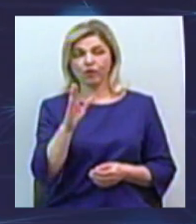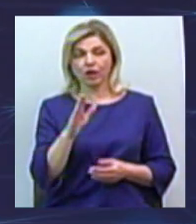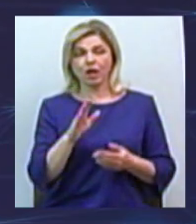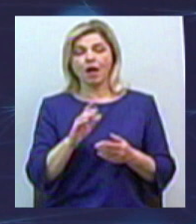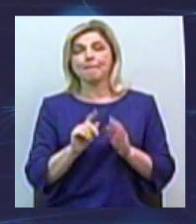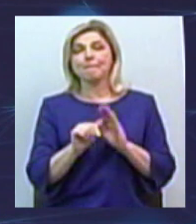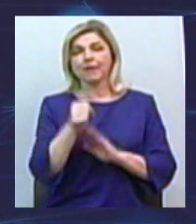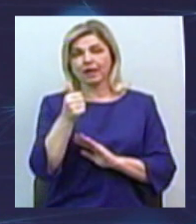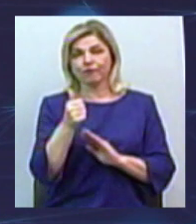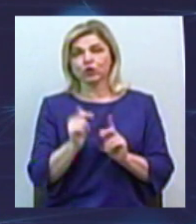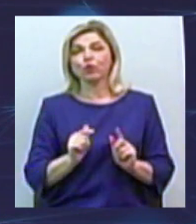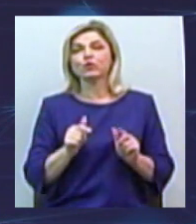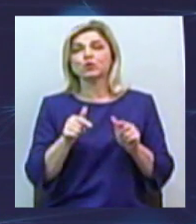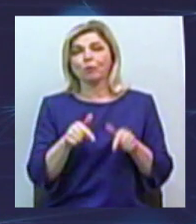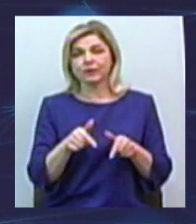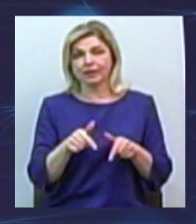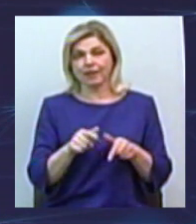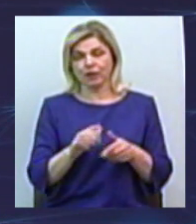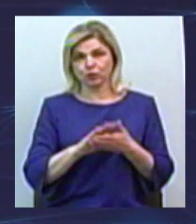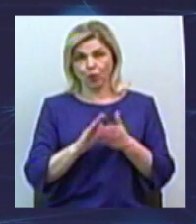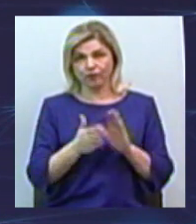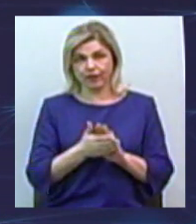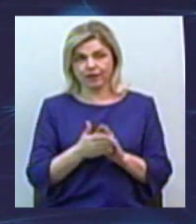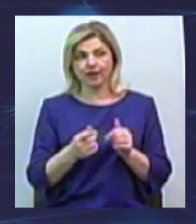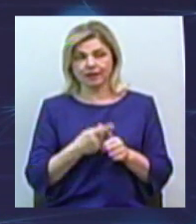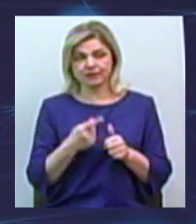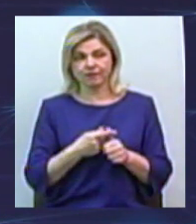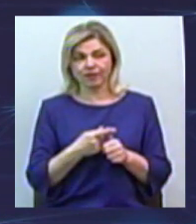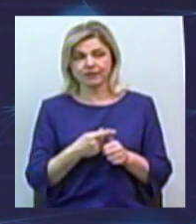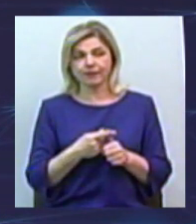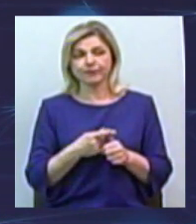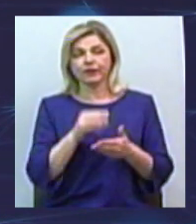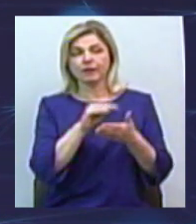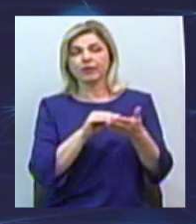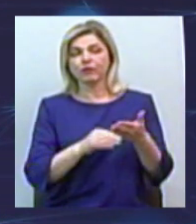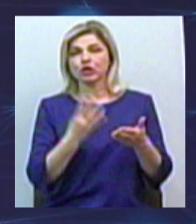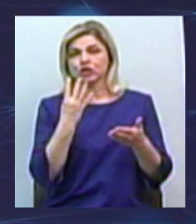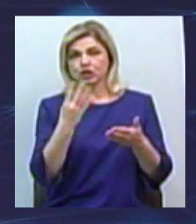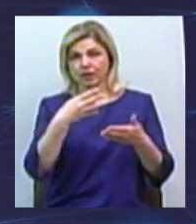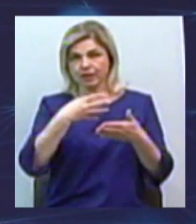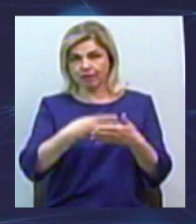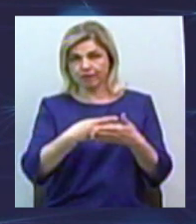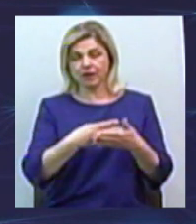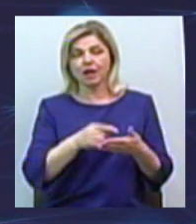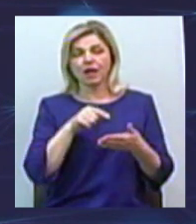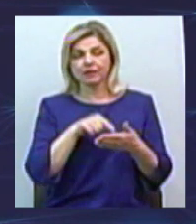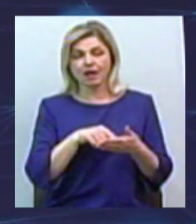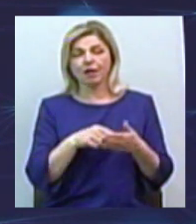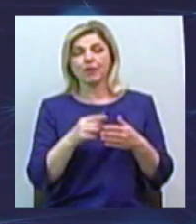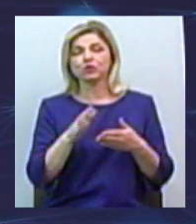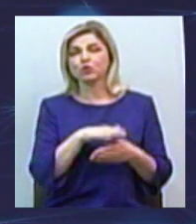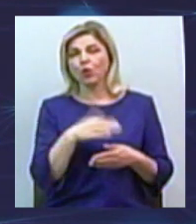договір. Фастівський передвступний договір, так він називається. Містив він 4 пункти. В ньому попередньо